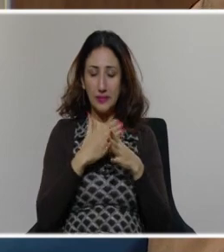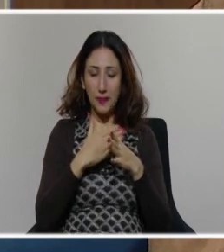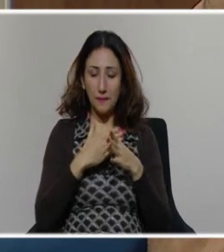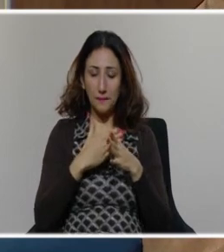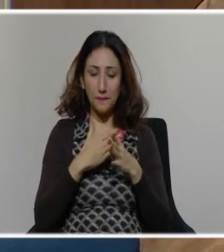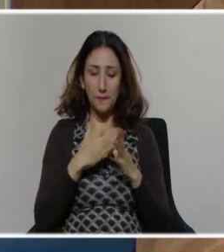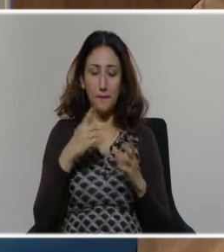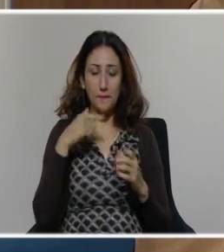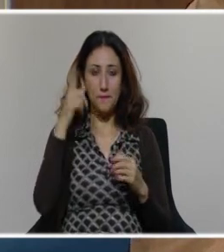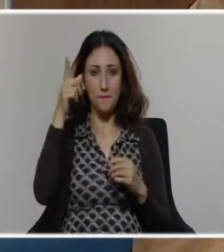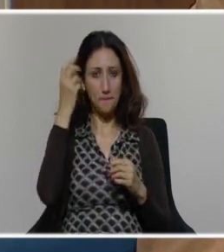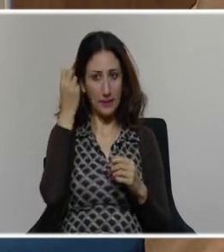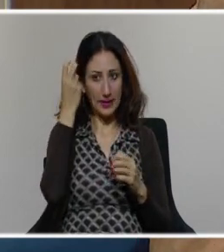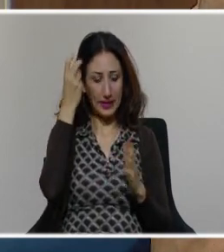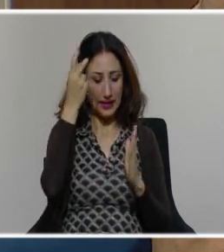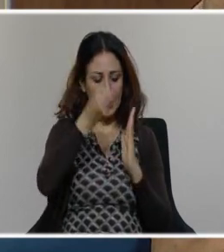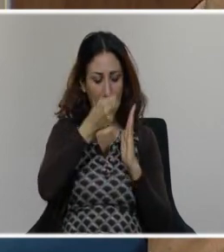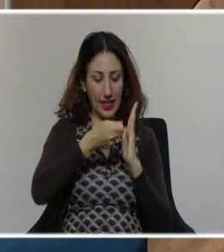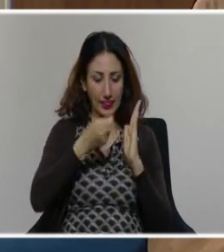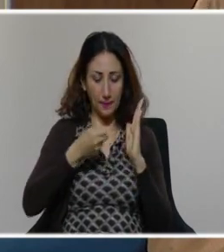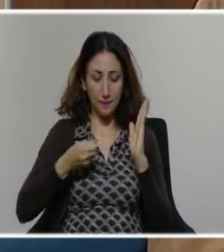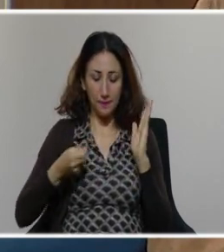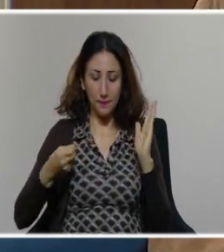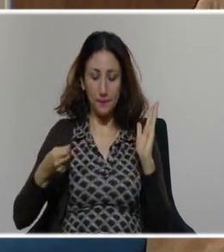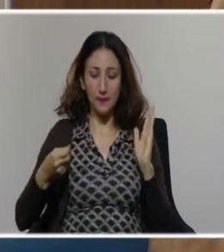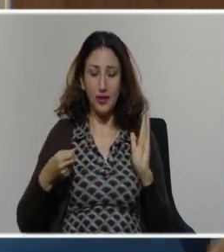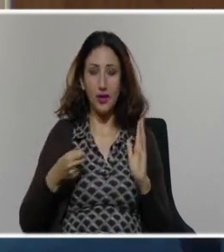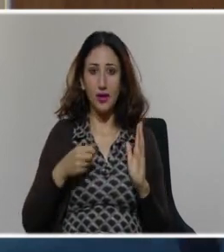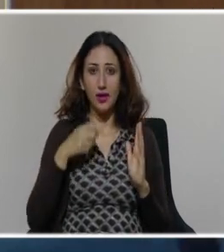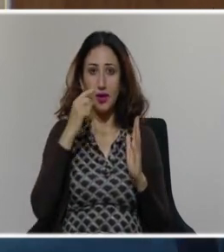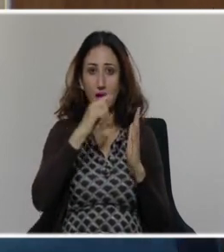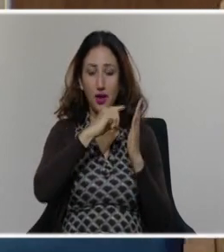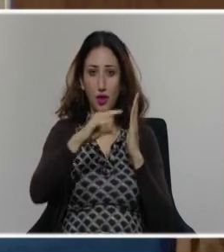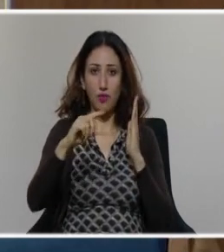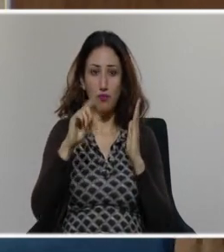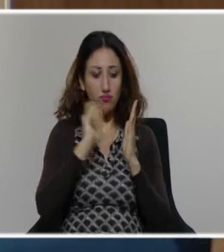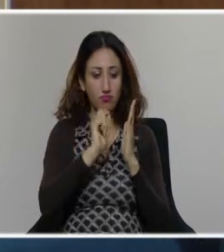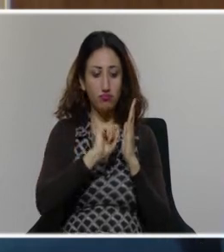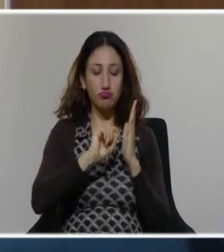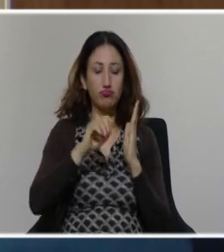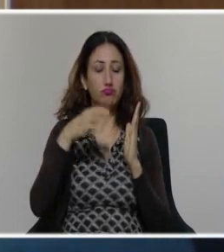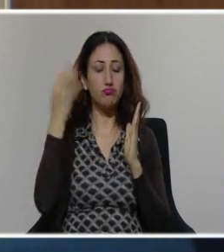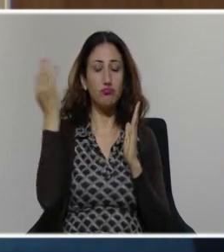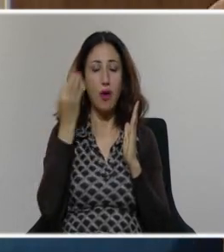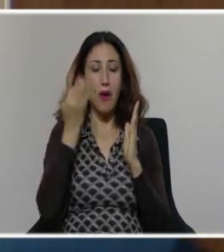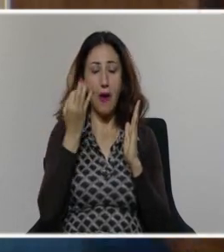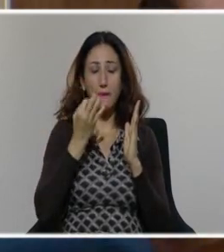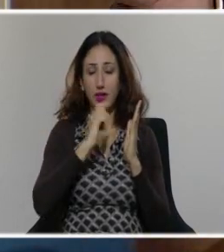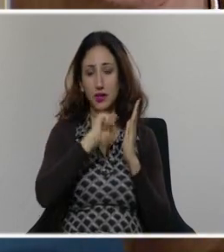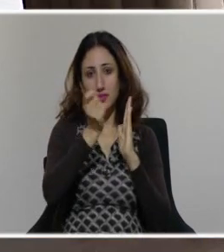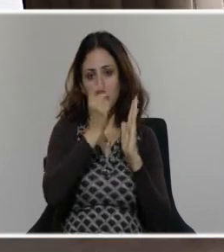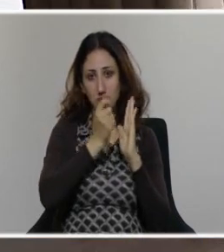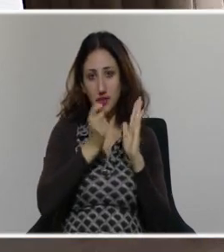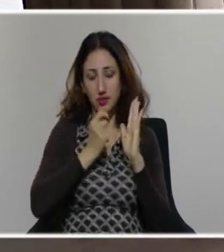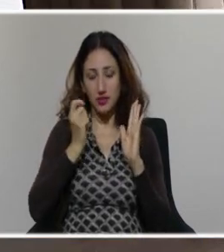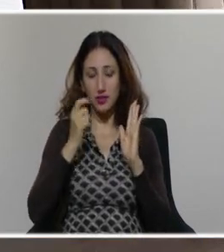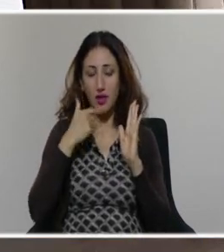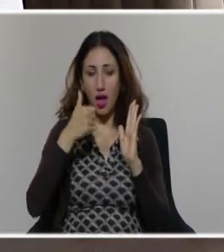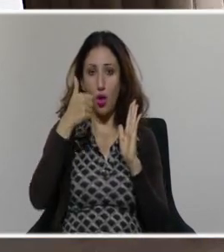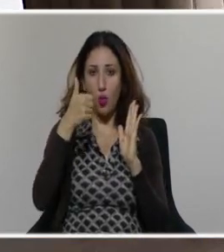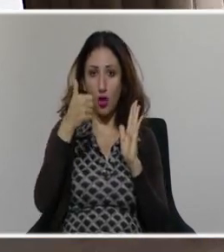الاستاذ عبد القوي جلال عبد القوي كتب مشهد رهيب مونولوج من اروع ما يمكن انت عملته بلاي باك يا استاذ